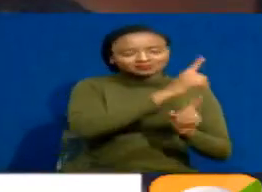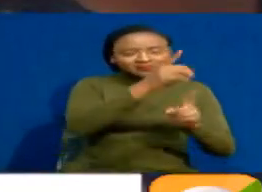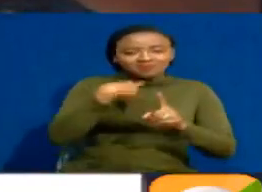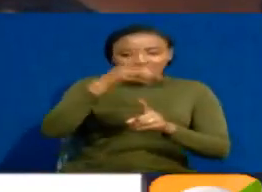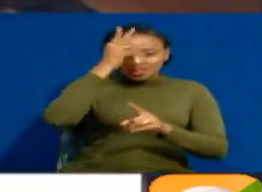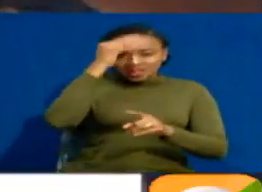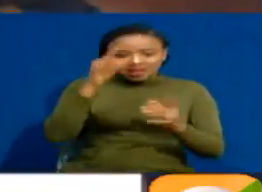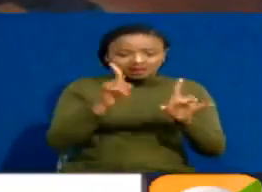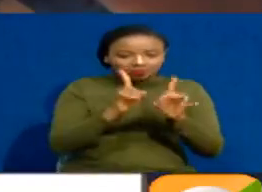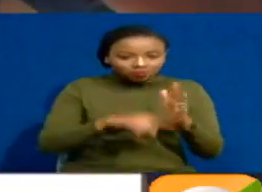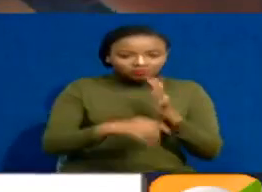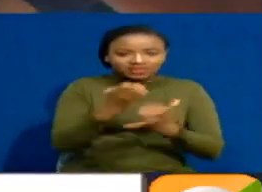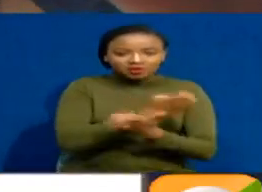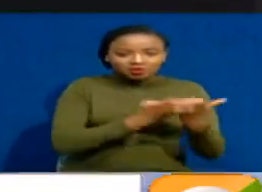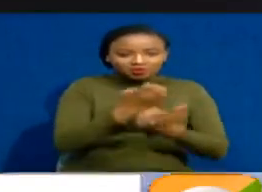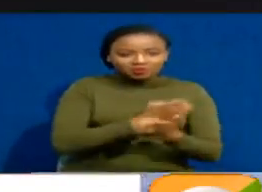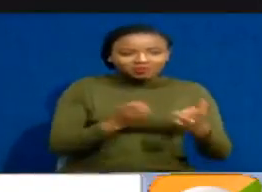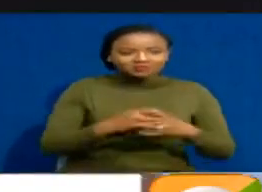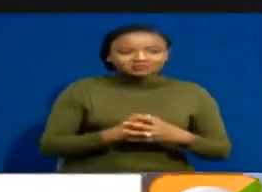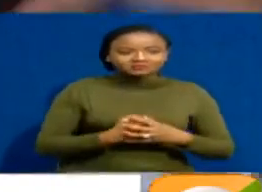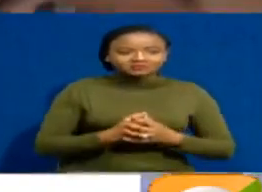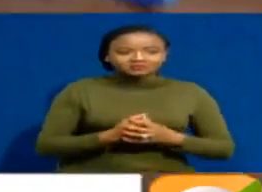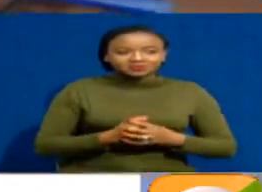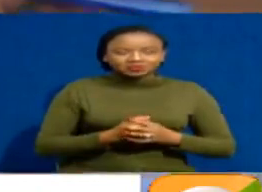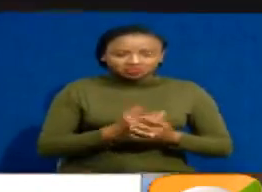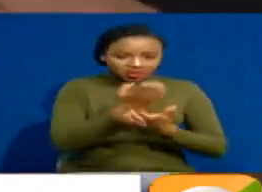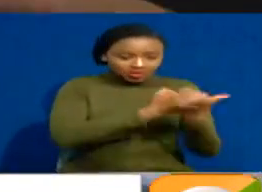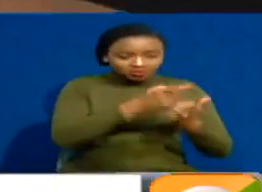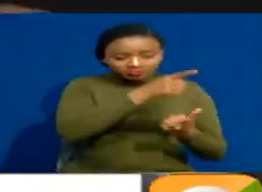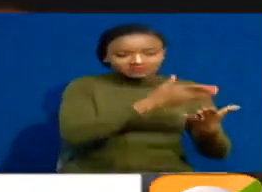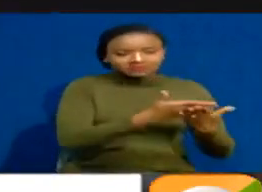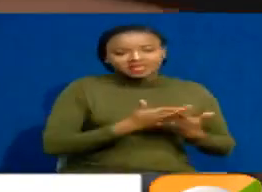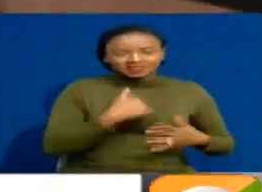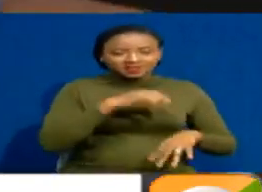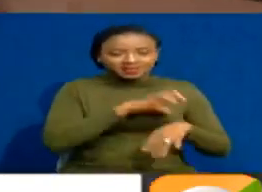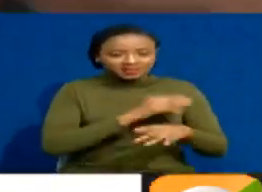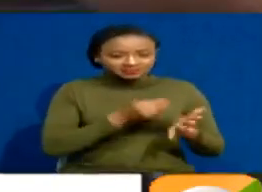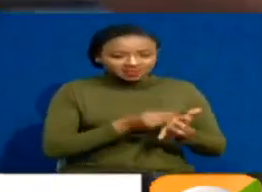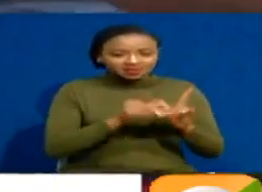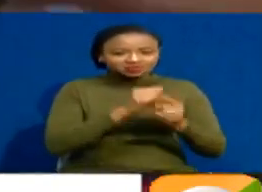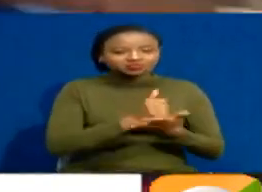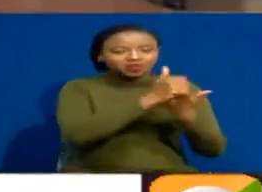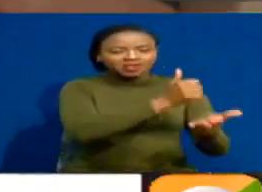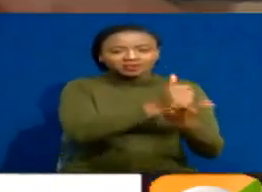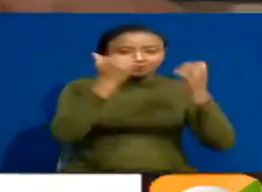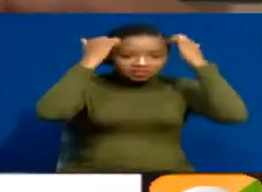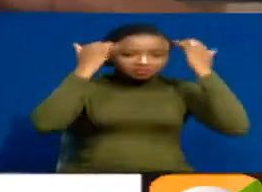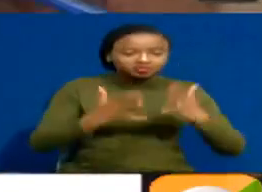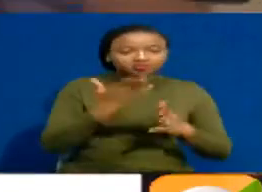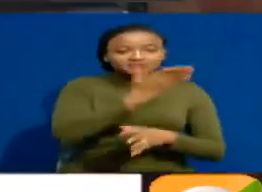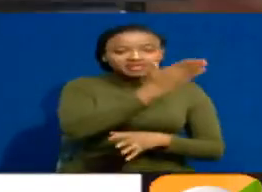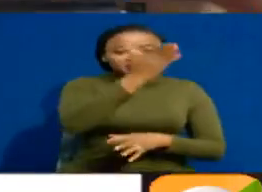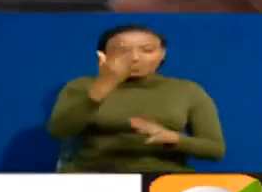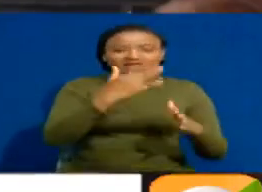Nasomea economics pia but part time. So hiyo economics inanisaidia freelancing, nasaidia wanafunzi pia kule majuu, tunawapea